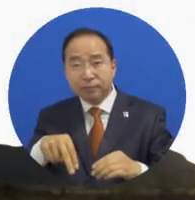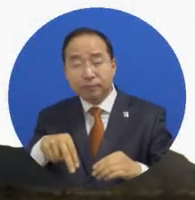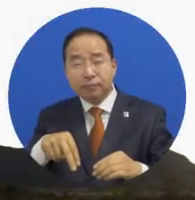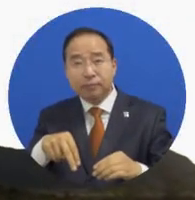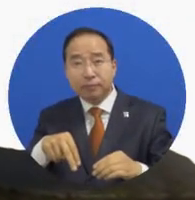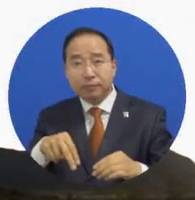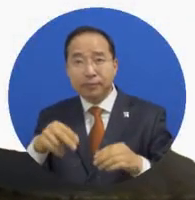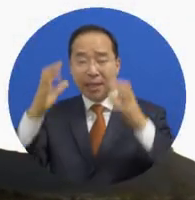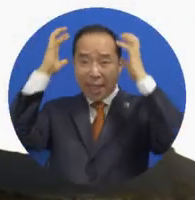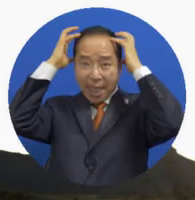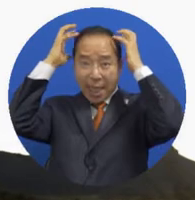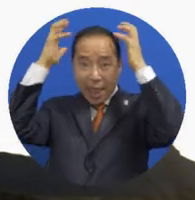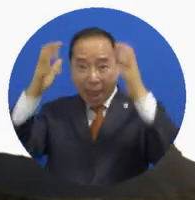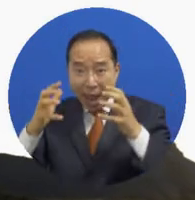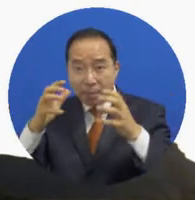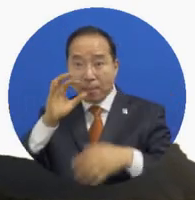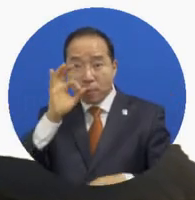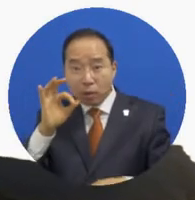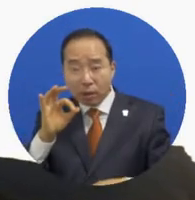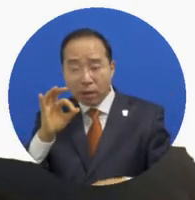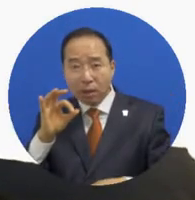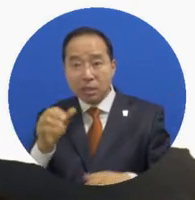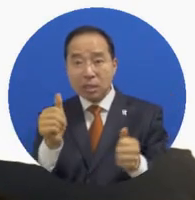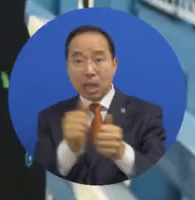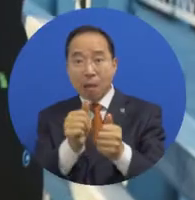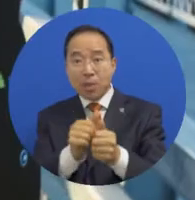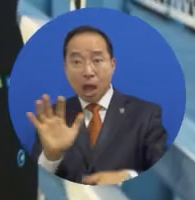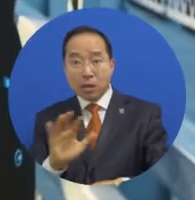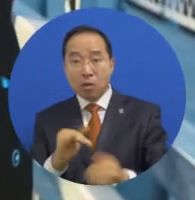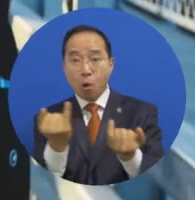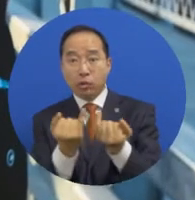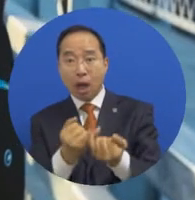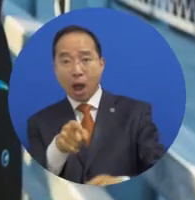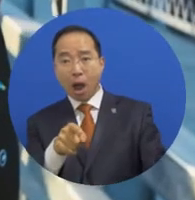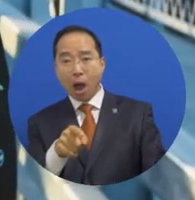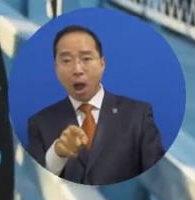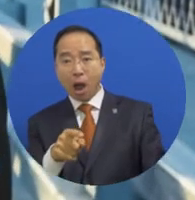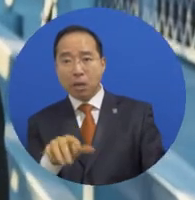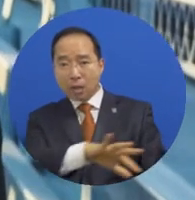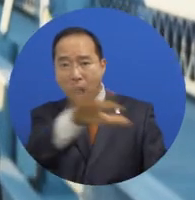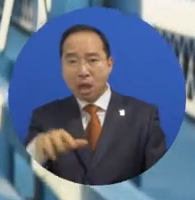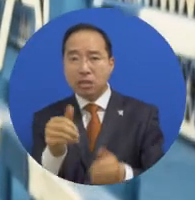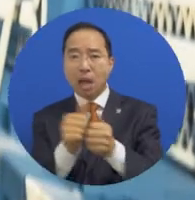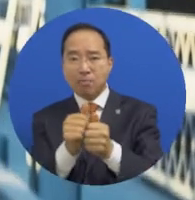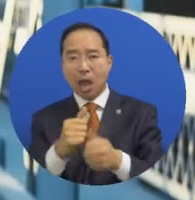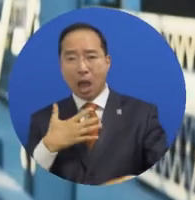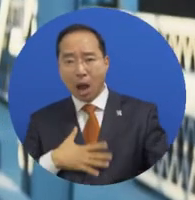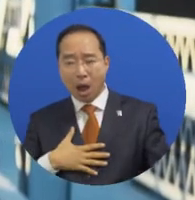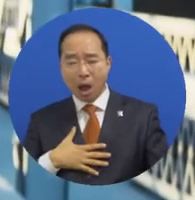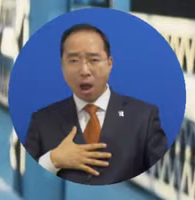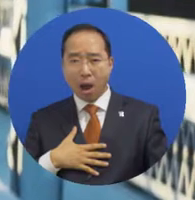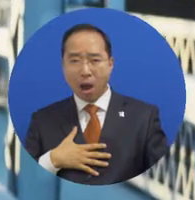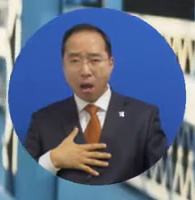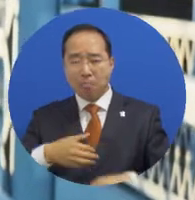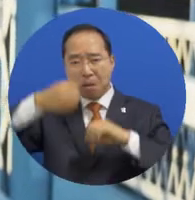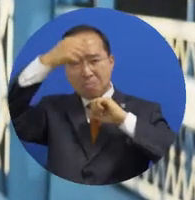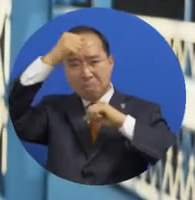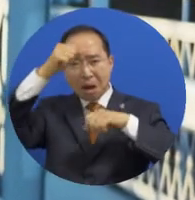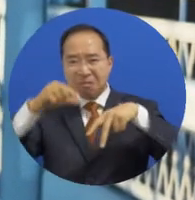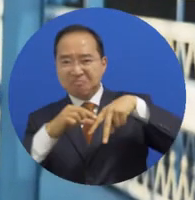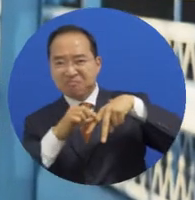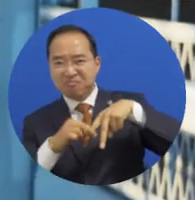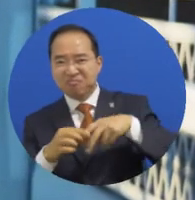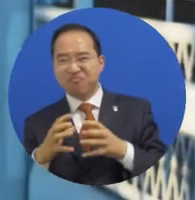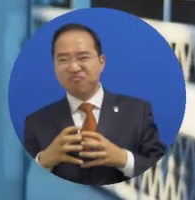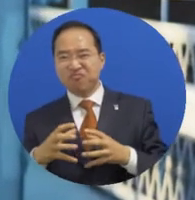벗는데 놀랍게도 여자였던 거예요. 저는 당연히 저런 남자들, 허벅지 두꺼운 사람들이랑 다 같이